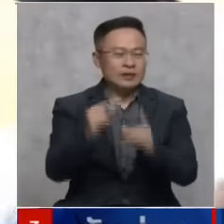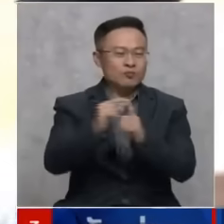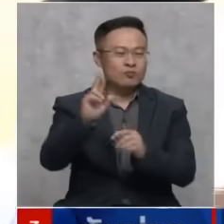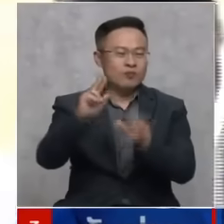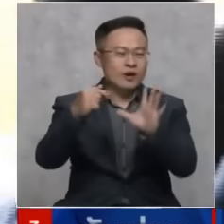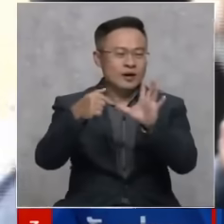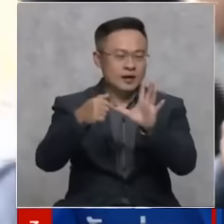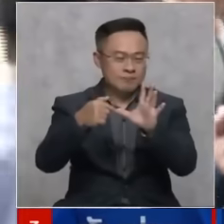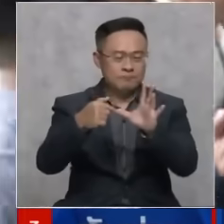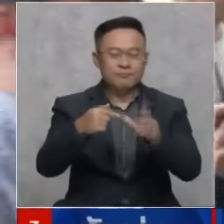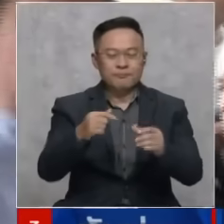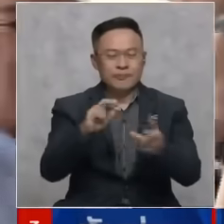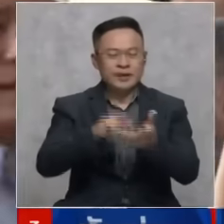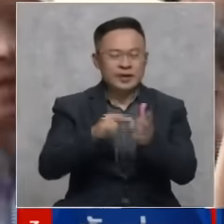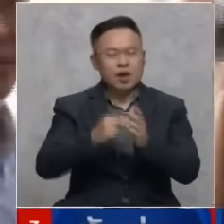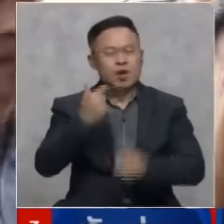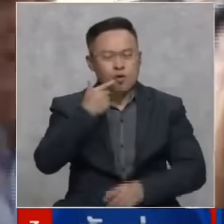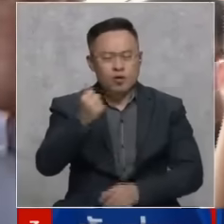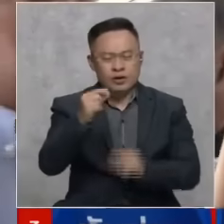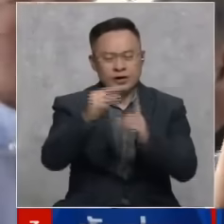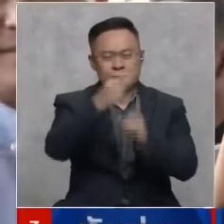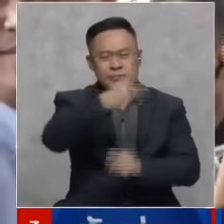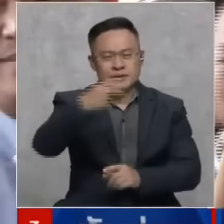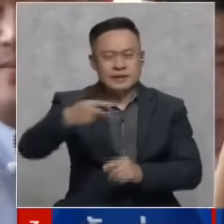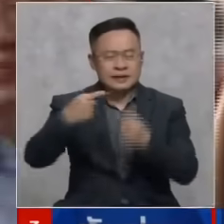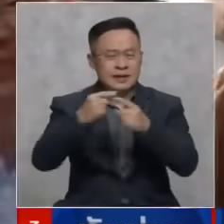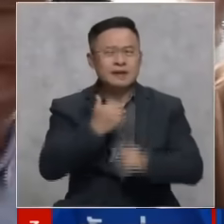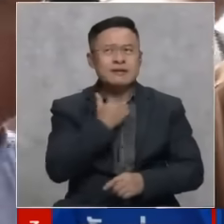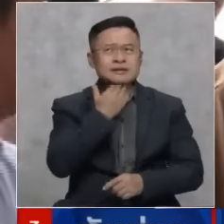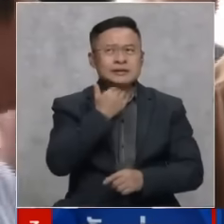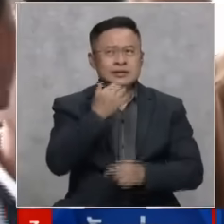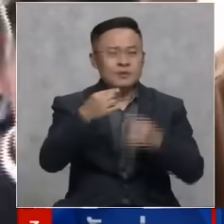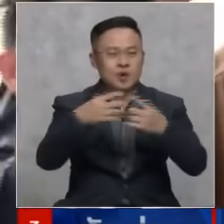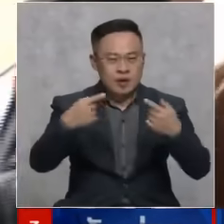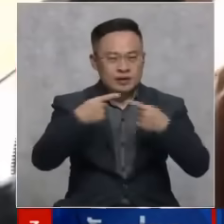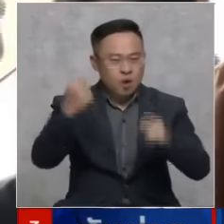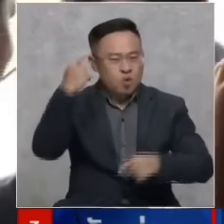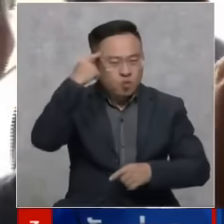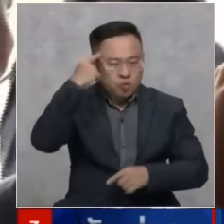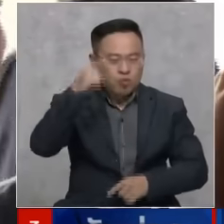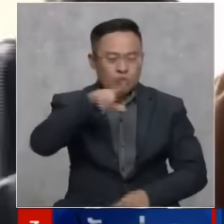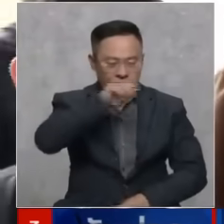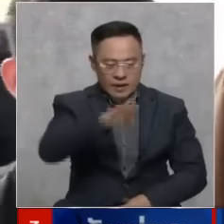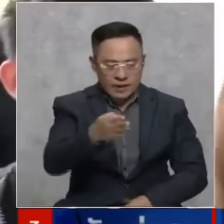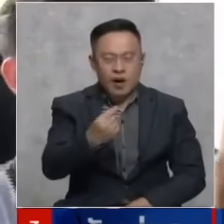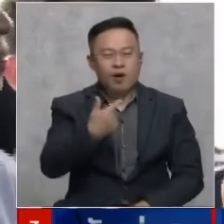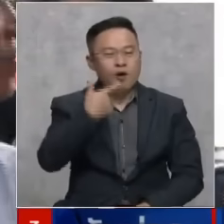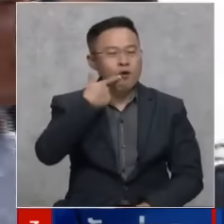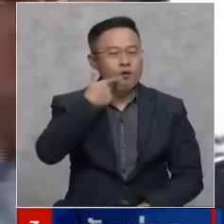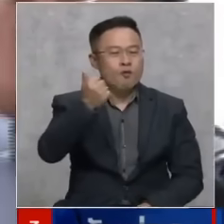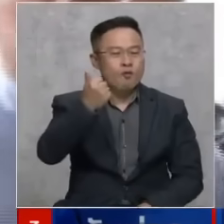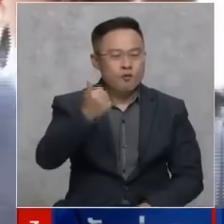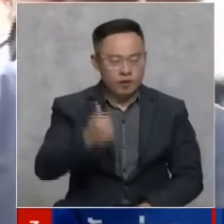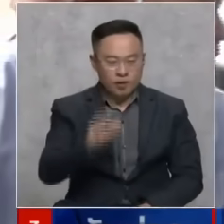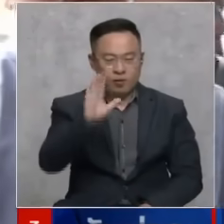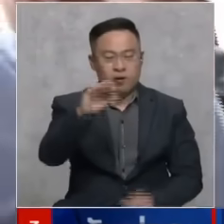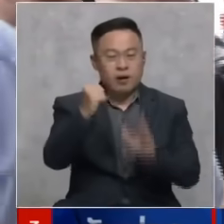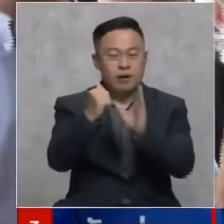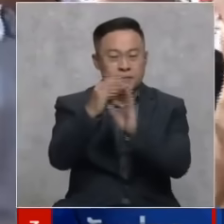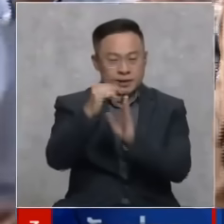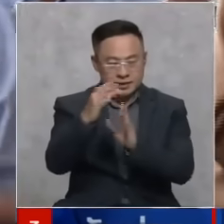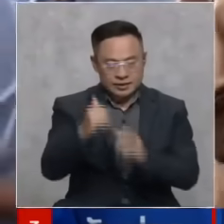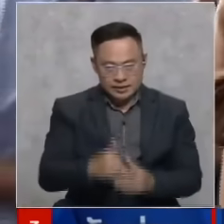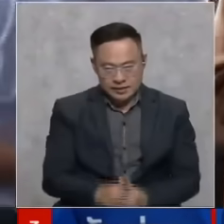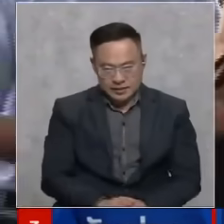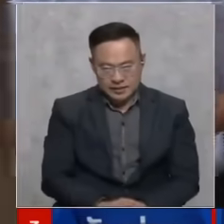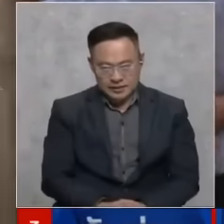ลำสำเนียงอาจจะไม่ได้อู้กำเมืองใช่ไหมคะ ใช่ แต่ว่าโหอร่อยแน่นอน อร่อยค่ะลำก็คืออร่อยนะคะคุณผู้ชมค่ะห